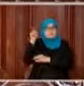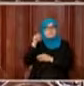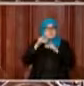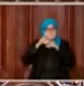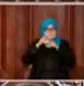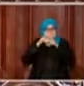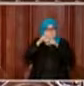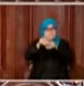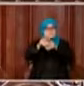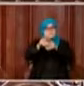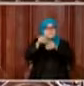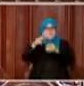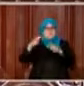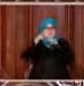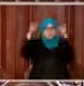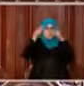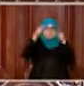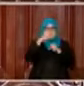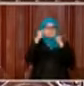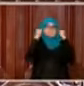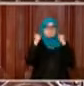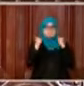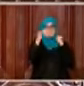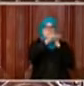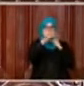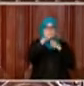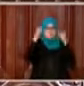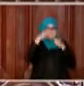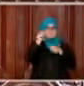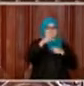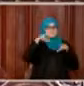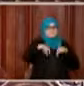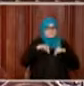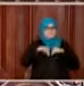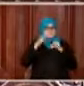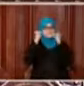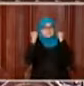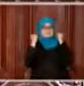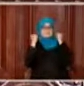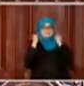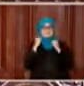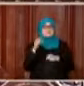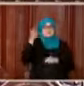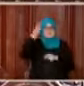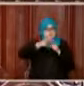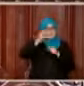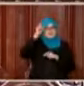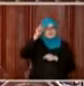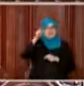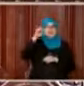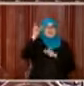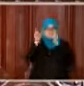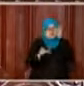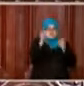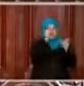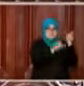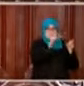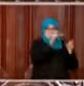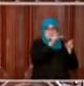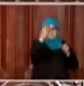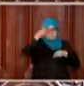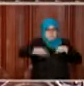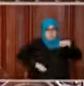مستمرة بمؤسساتها لا بالأشخاص الذين يتولون